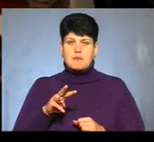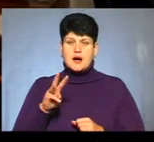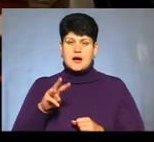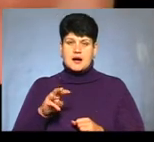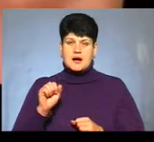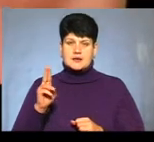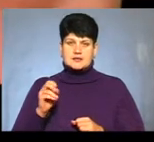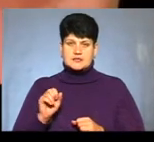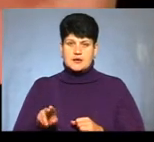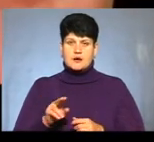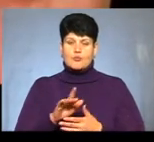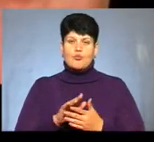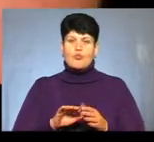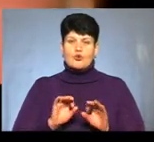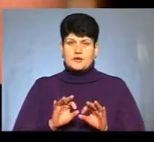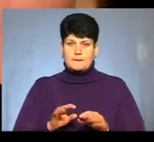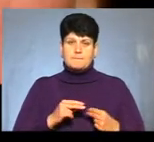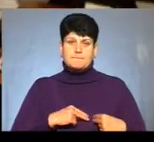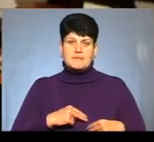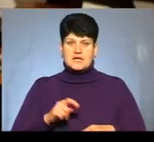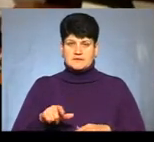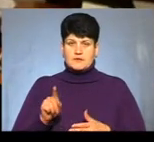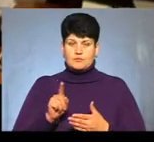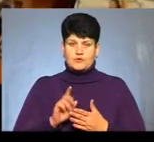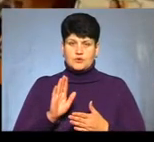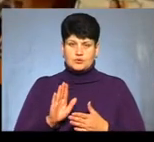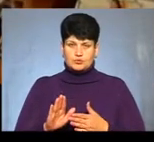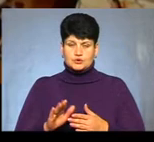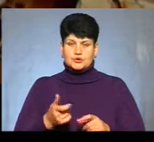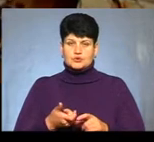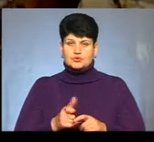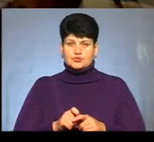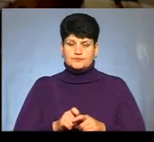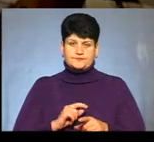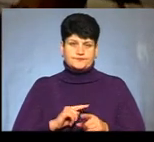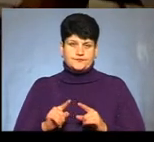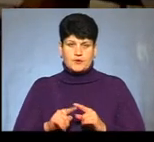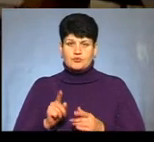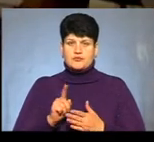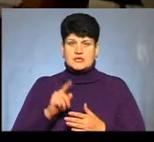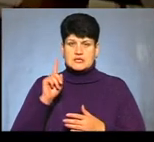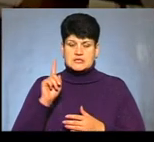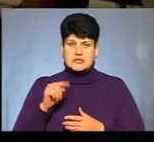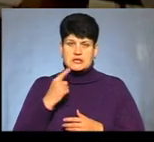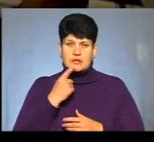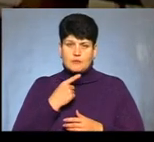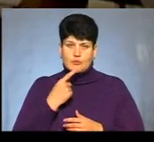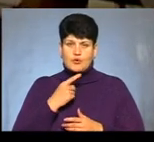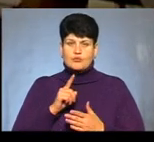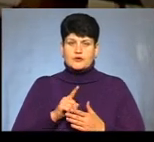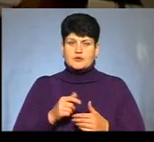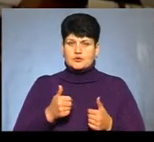Андрій Мацяк непродовження контракту пояснює так. Працівники повинні бути надзвичайно мобільні, вони мусять знати мови,